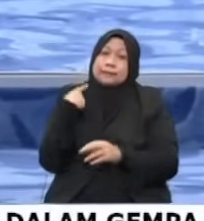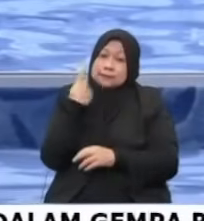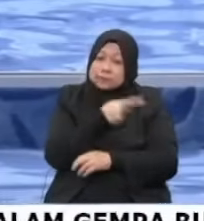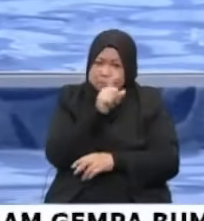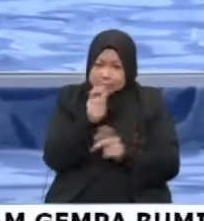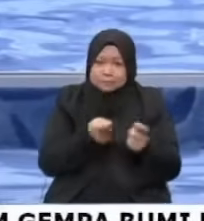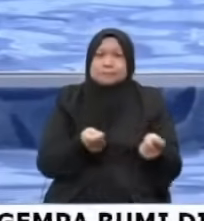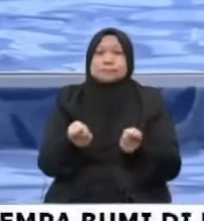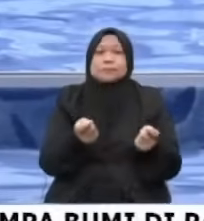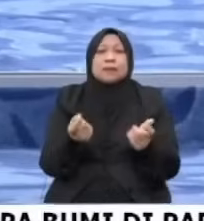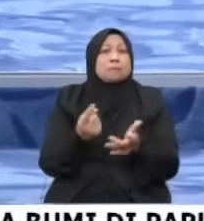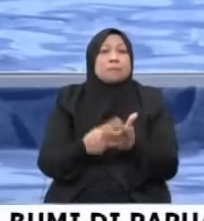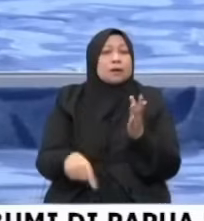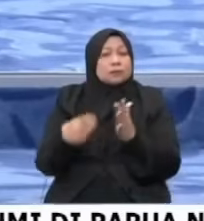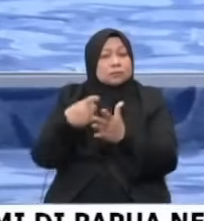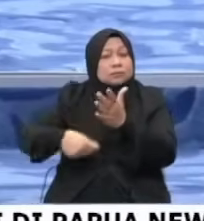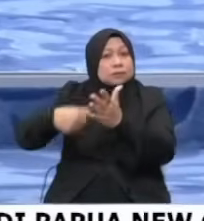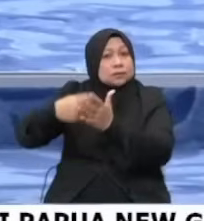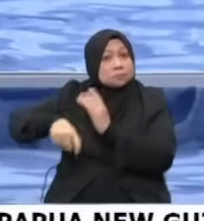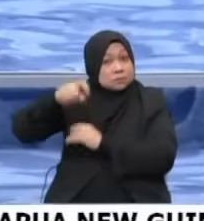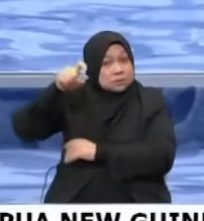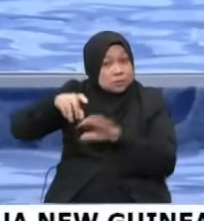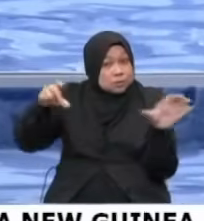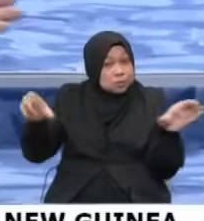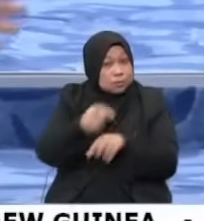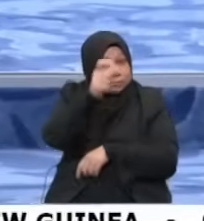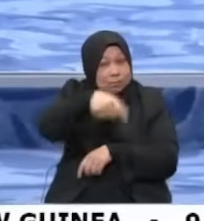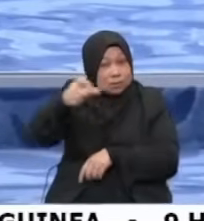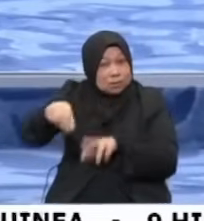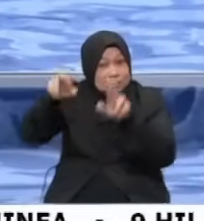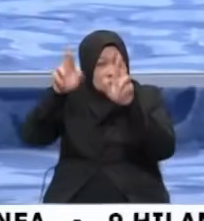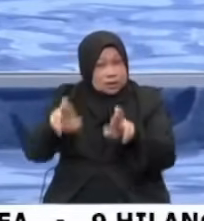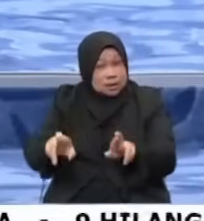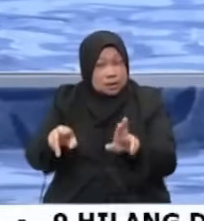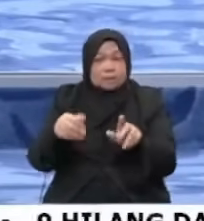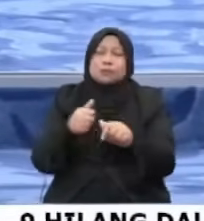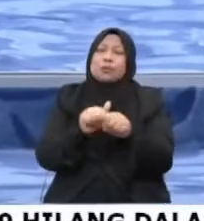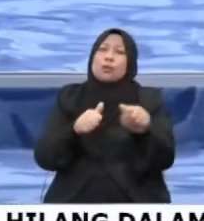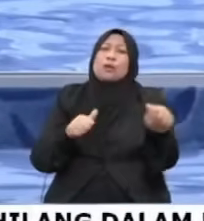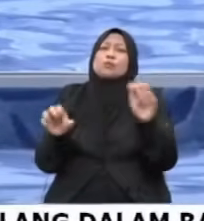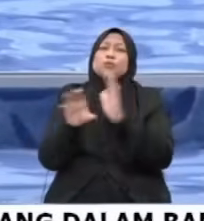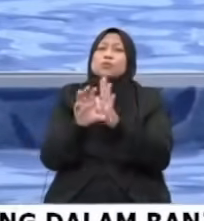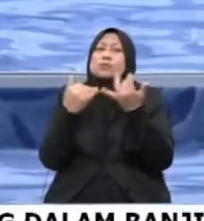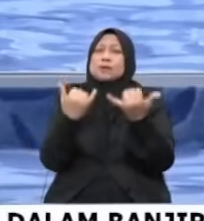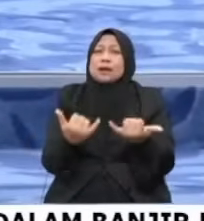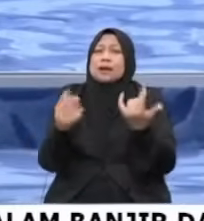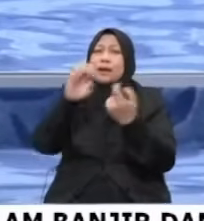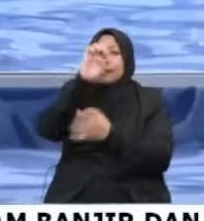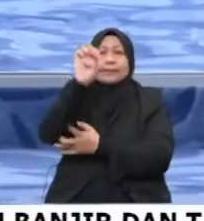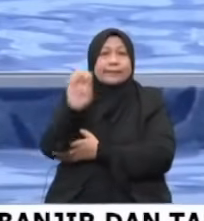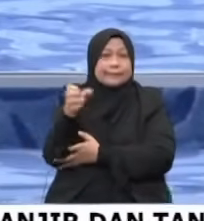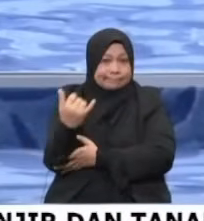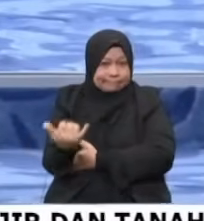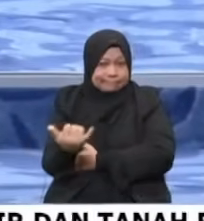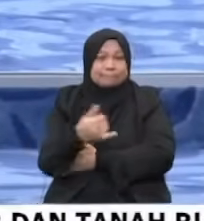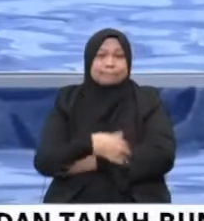tindakan apakah Cukai harus dikenakan kepada rakyat biasa kita elak sepertia kita lakukan elekrik sst